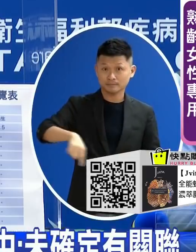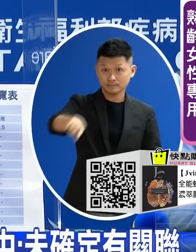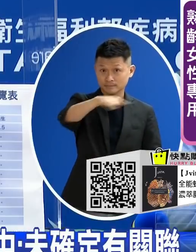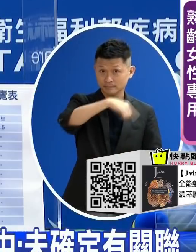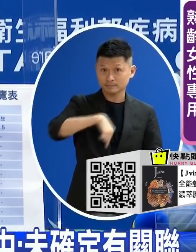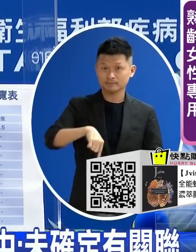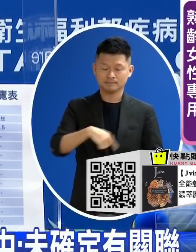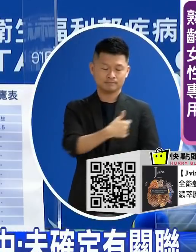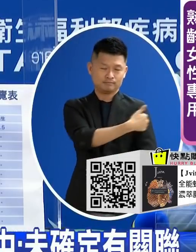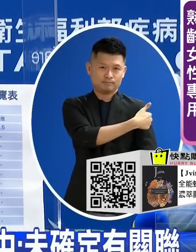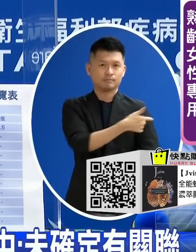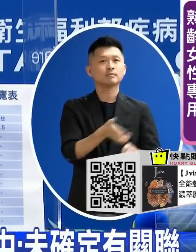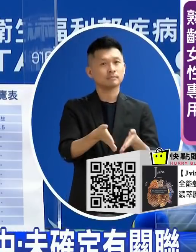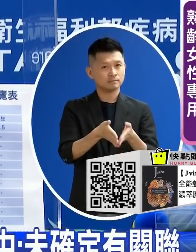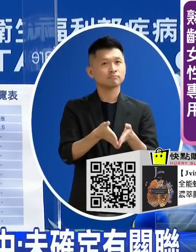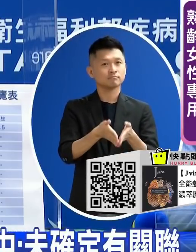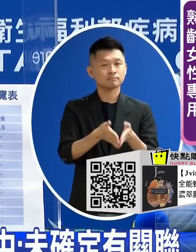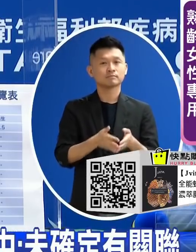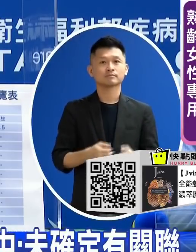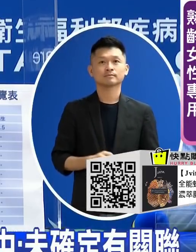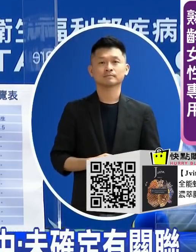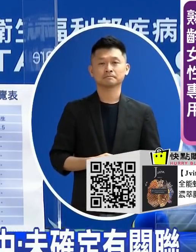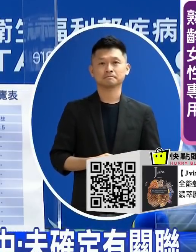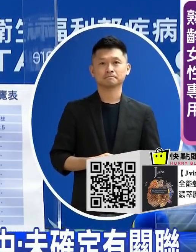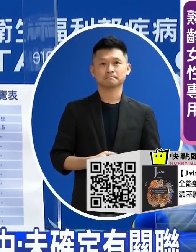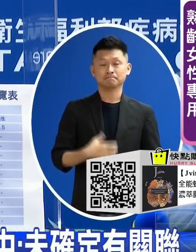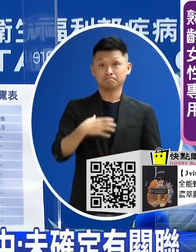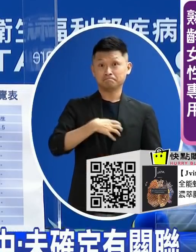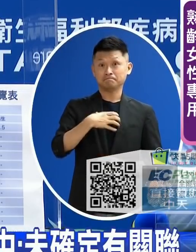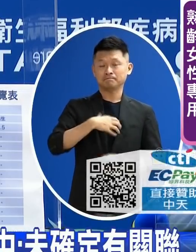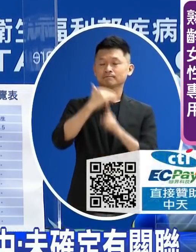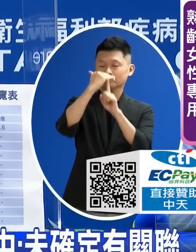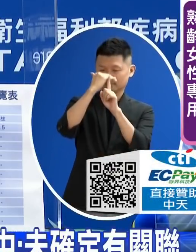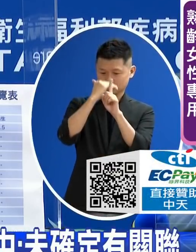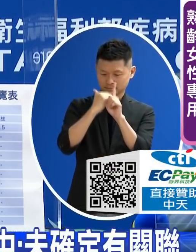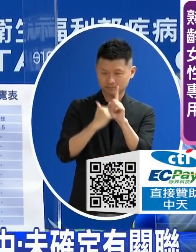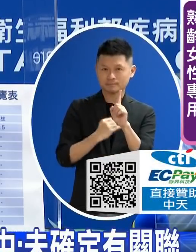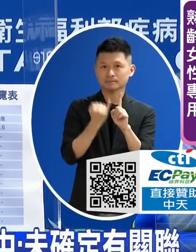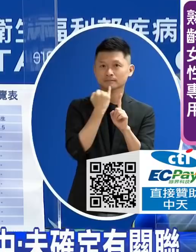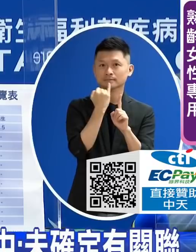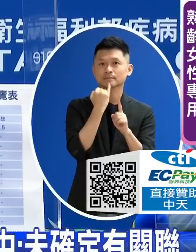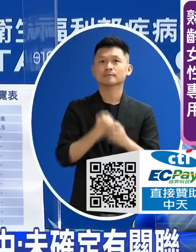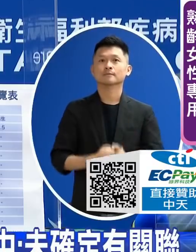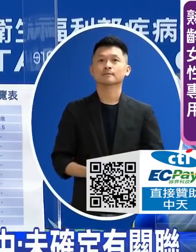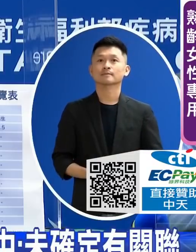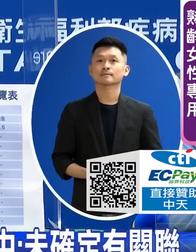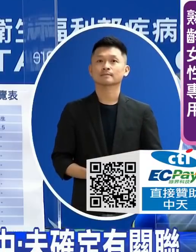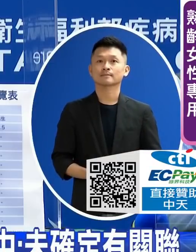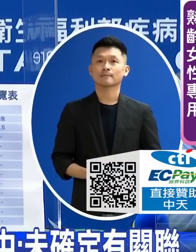哈打疫苗哈，相对风险比较能够降低。